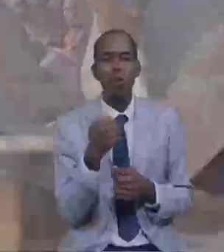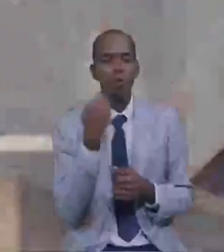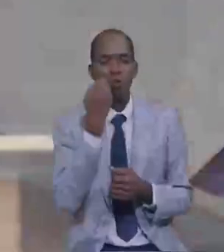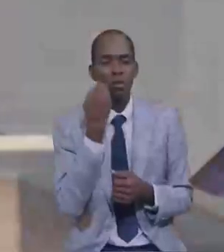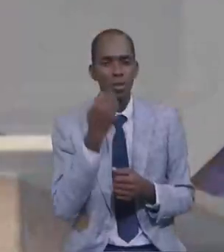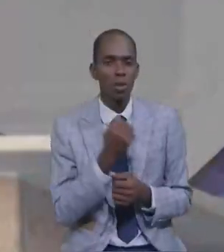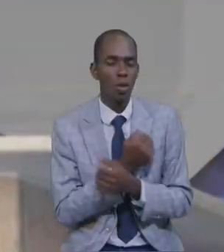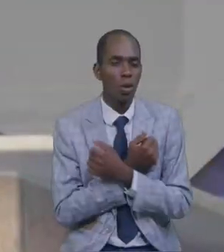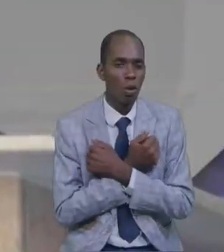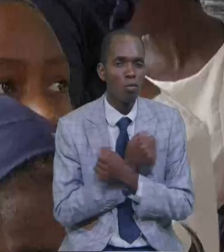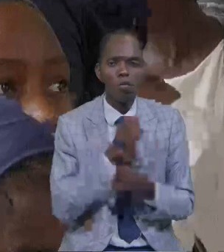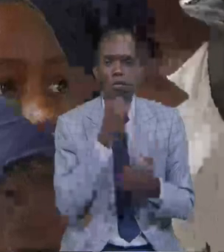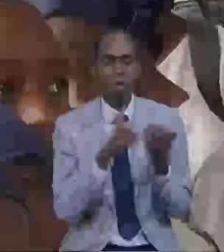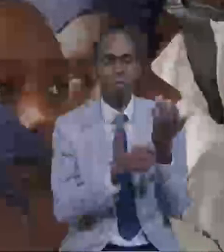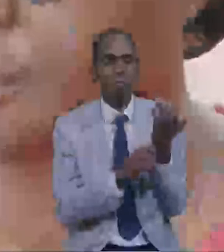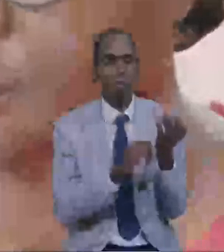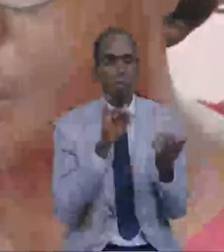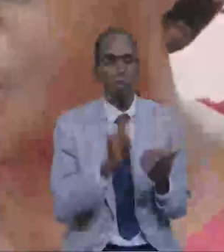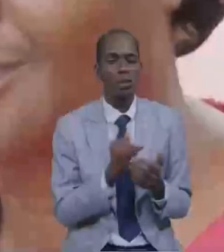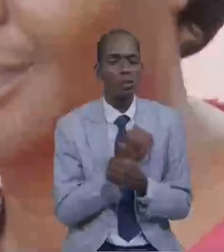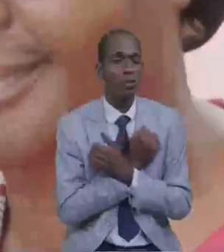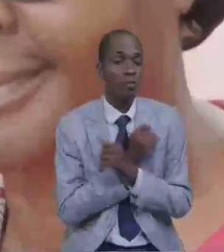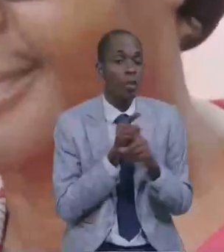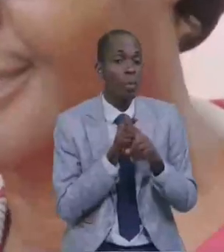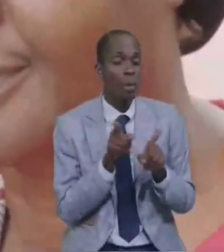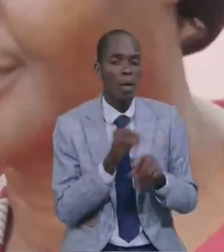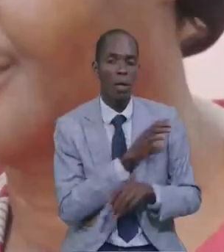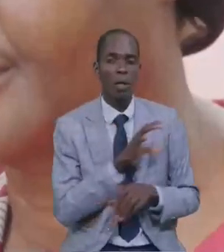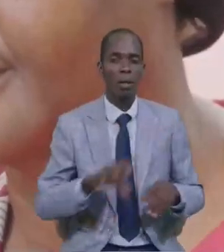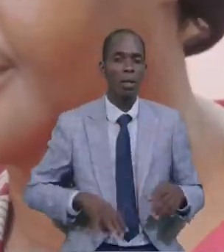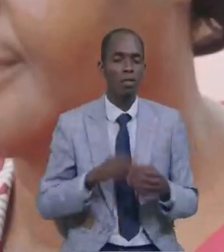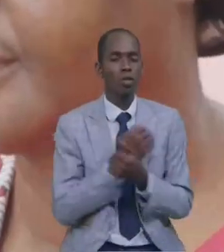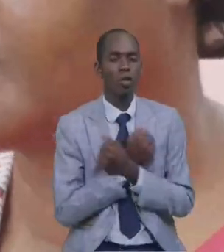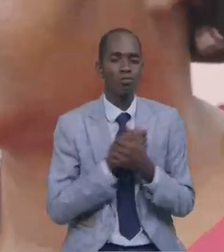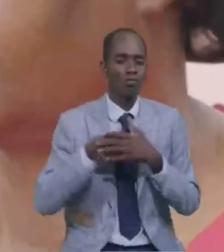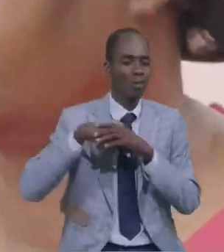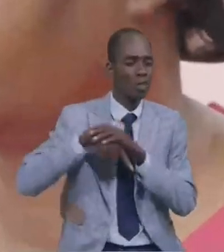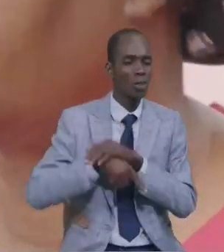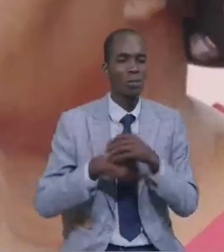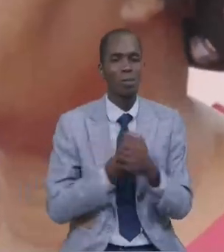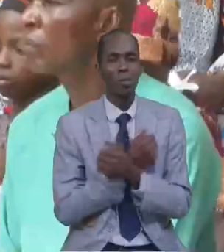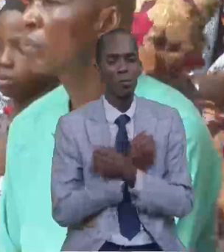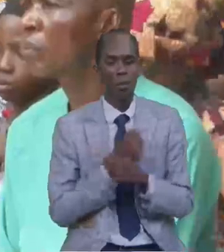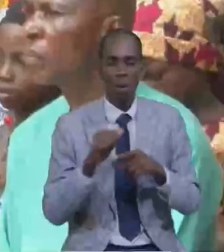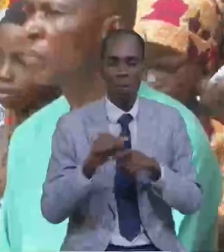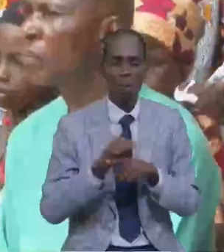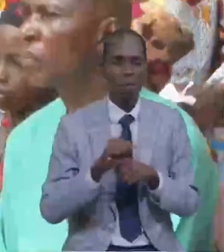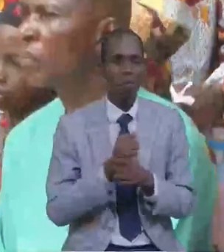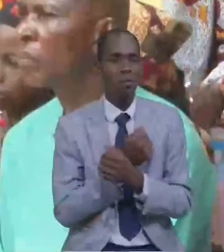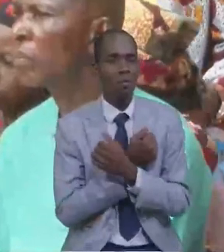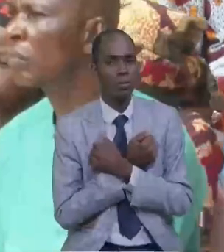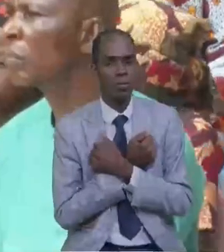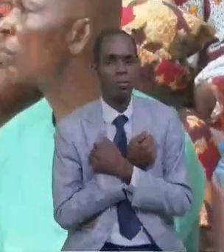profond, l'amour pratique, l'amour de sympathie. Si vous avez l'amour les uns pour les